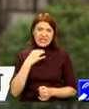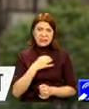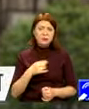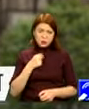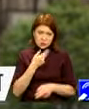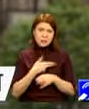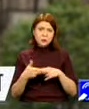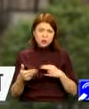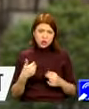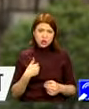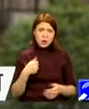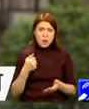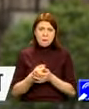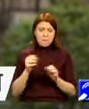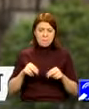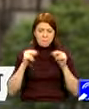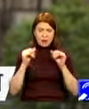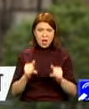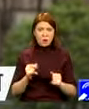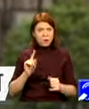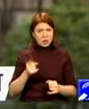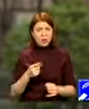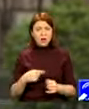și, ca să fiu sincer, până acum ar fi fost inimaginabil.